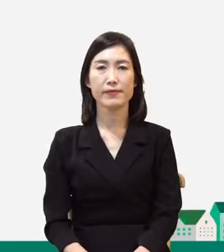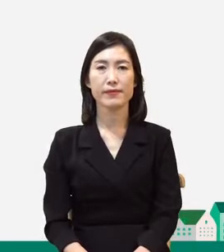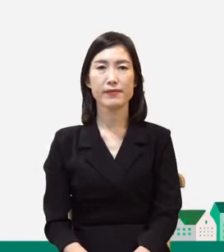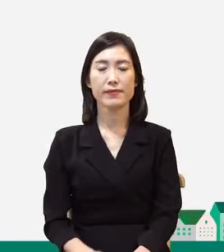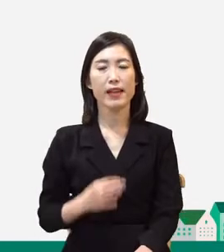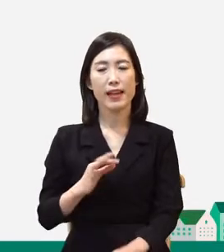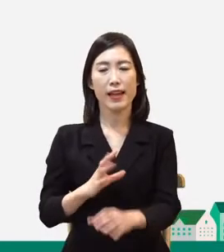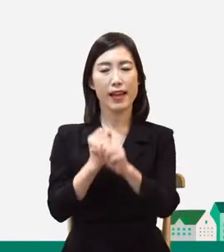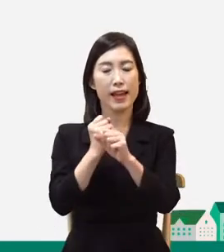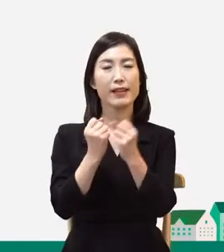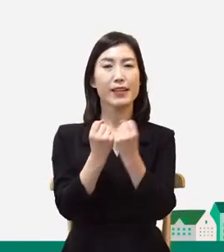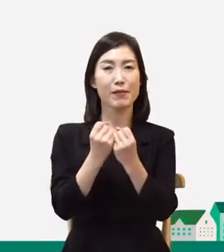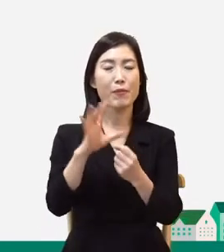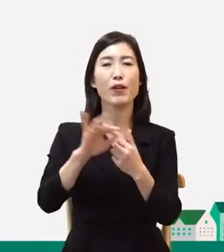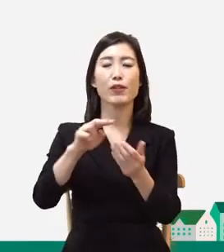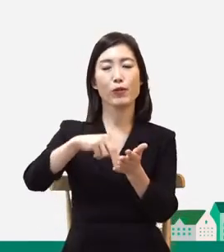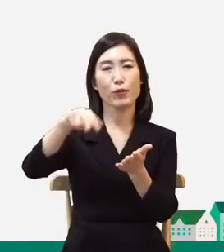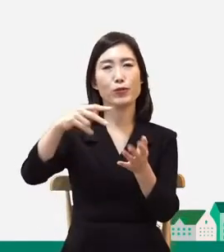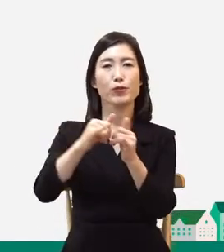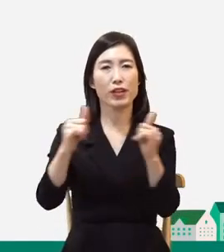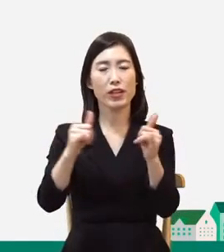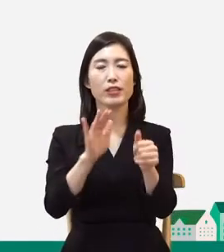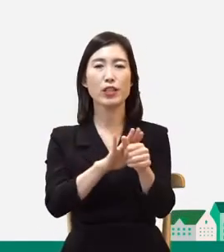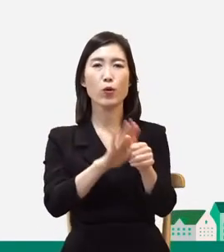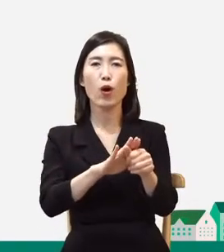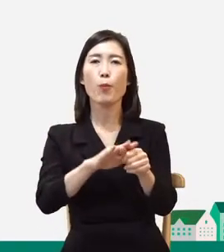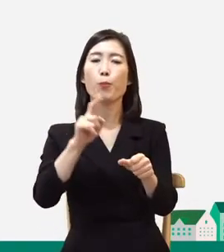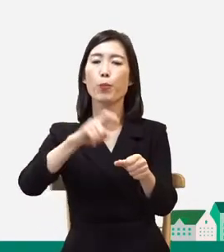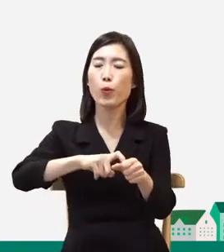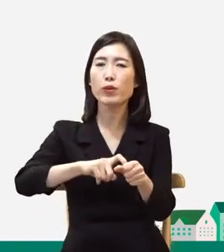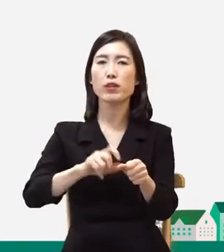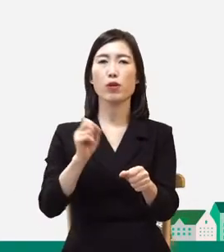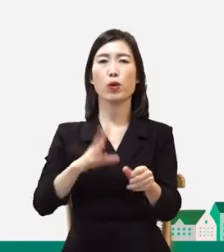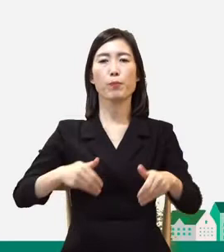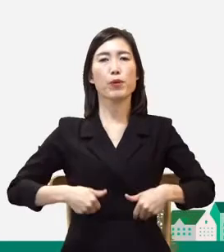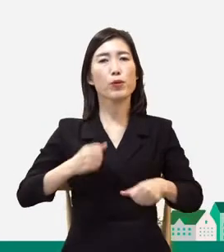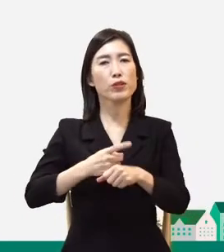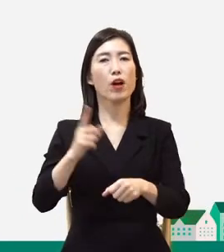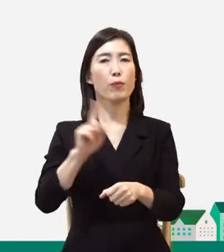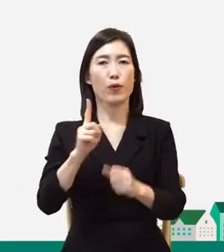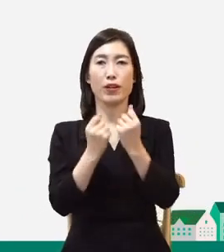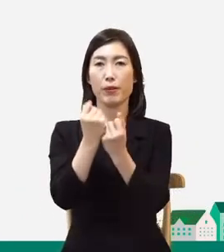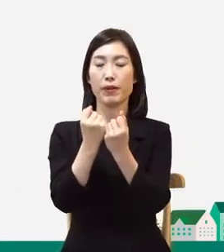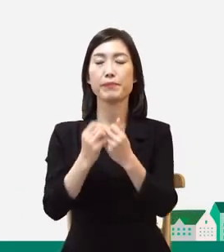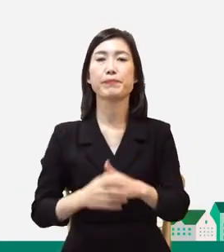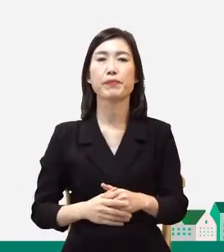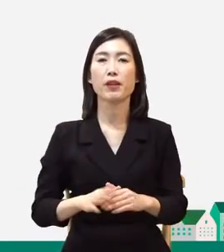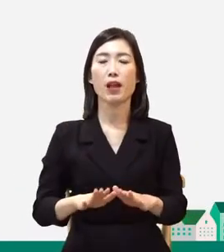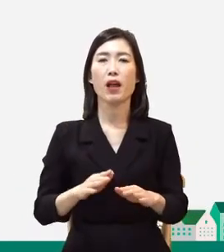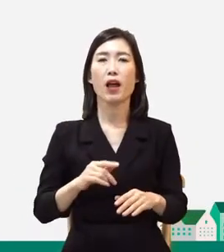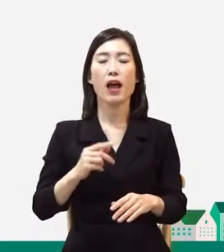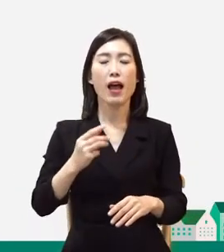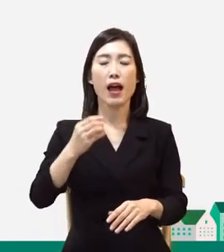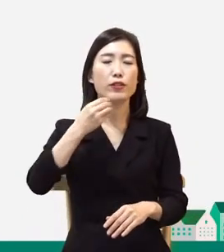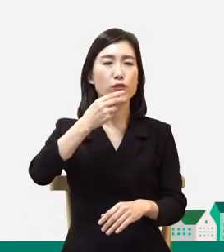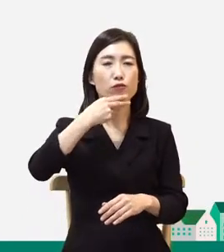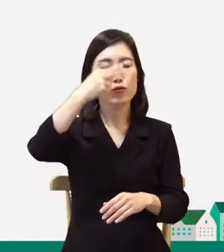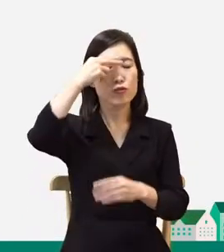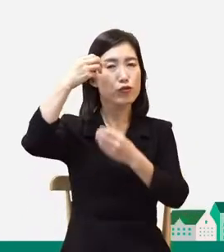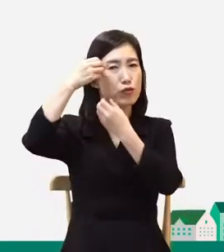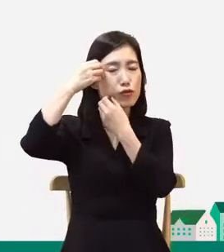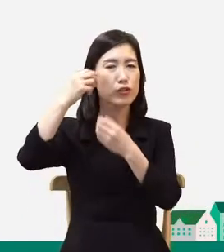간단하게 말씀을 드리면 우선 노숙인 지원주택의 목적과 필요성에 대해서 말씀을 드리겠는데요. 알코올 및 정신질환을